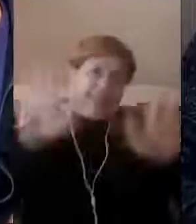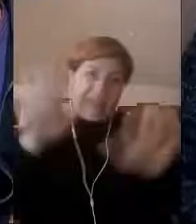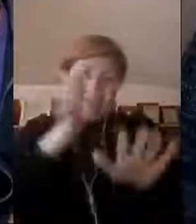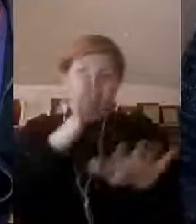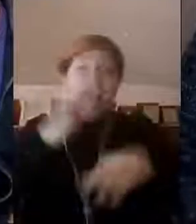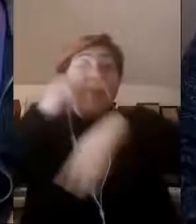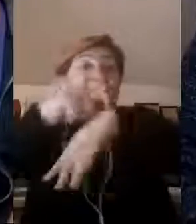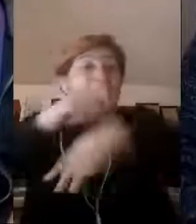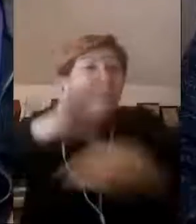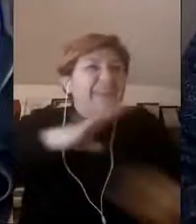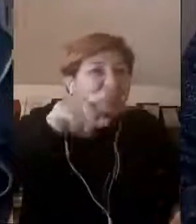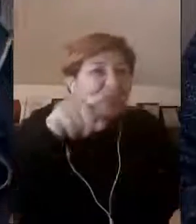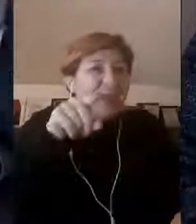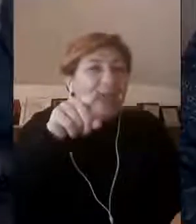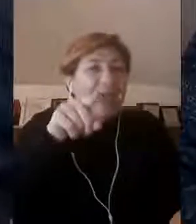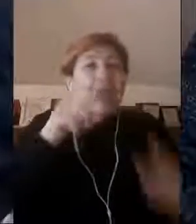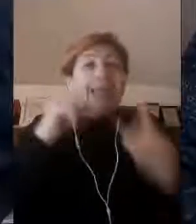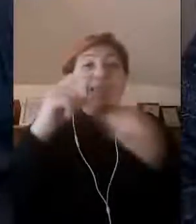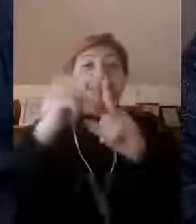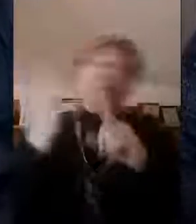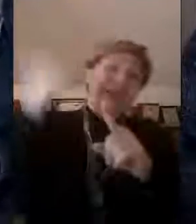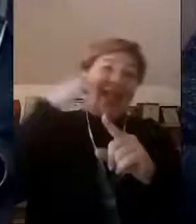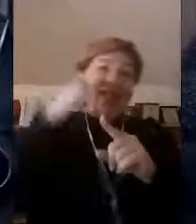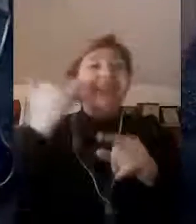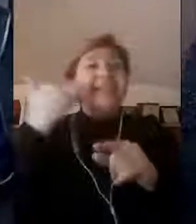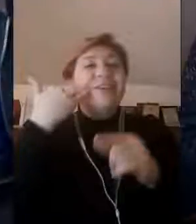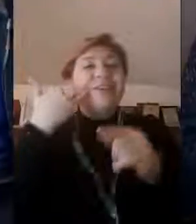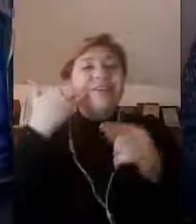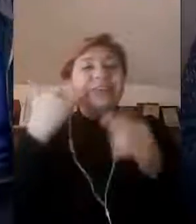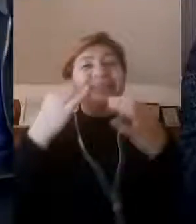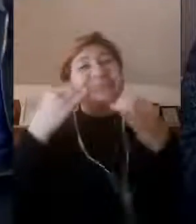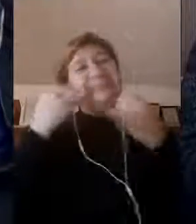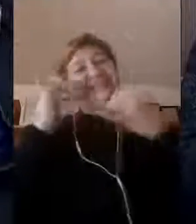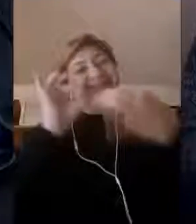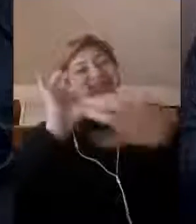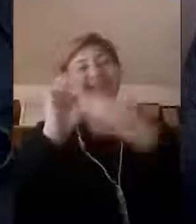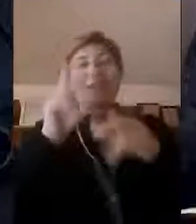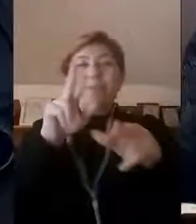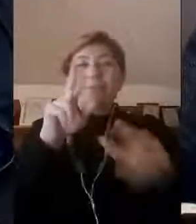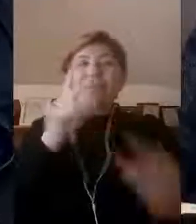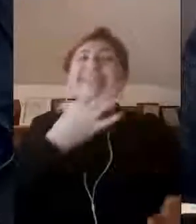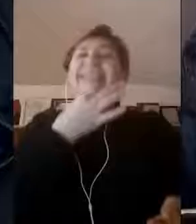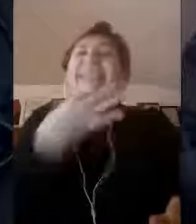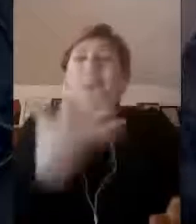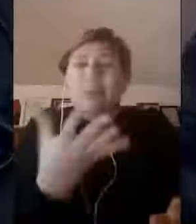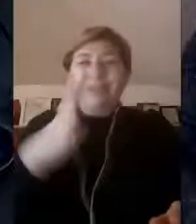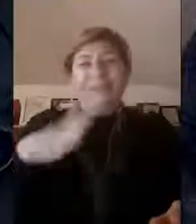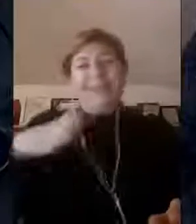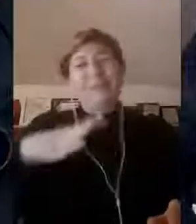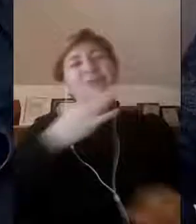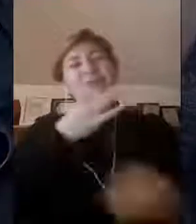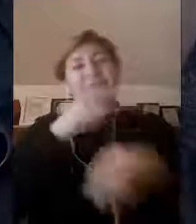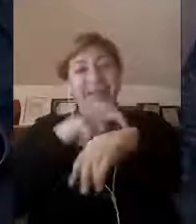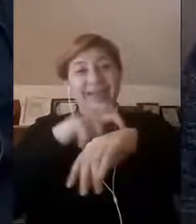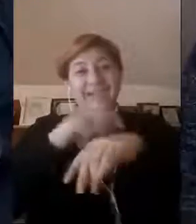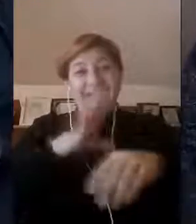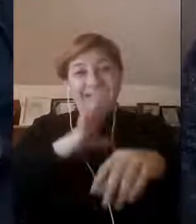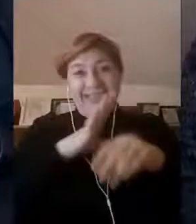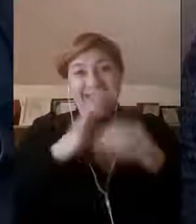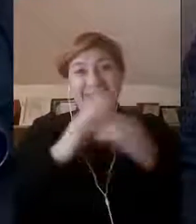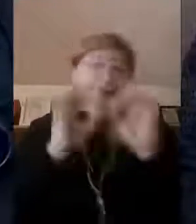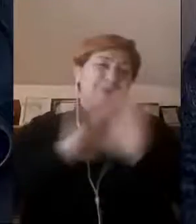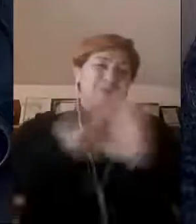Vaktin varsa Discord'a gelip seninle Teşekkür etmek bir isterim. teşekkür Sadece edelim eğer sana. varsa vaktin, ama ne olur. Erkam ya, bu